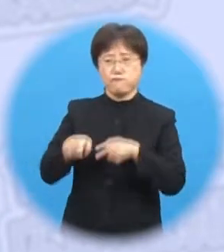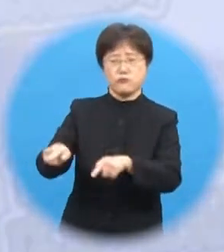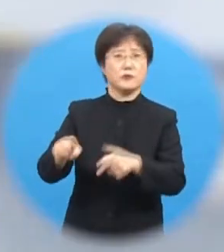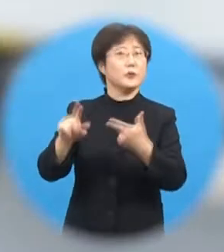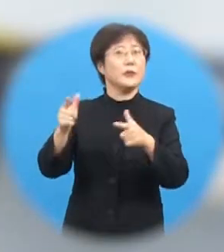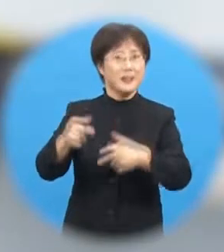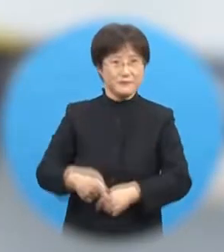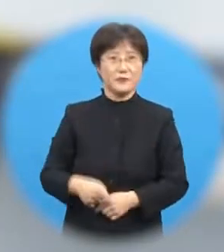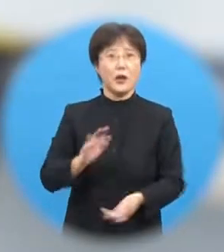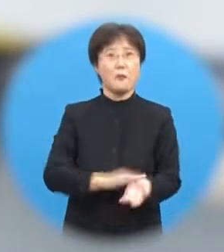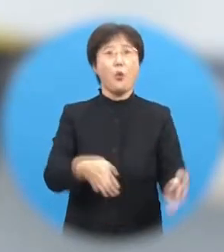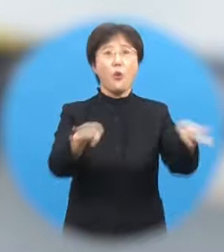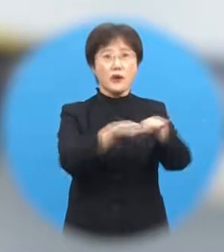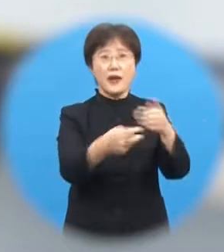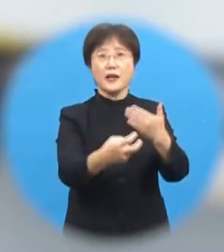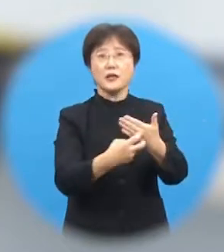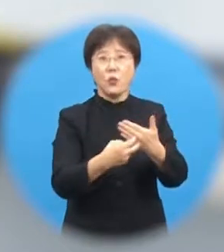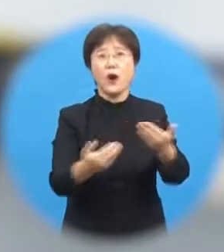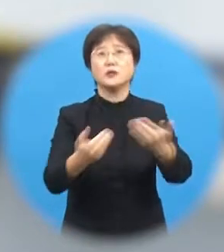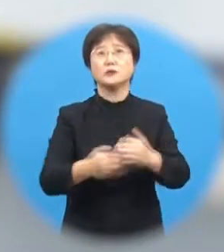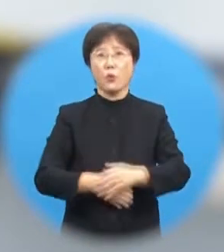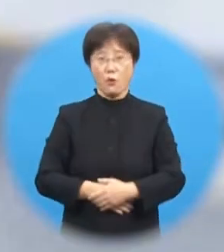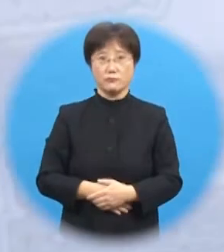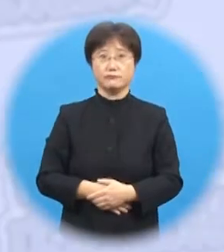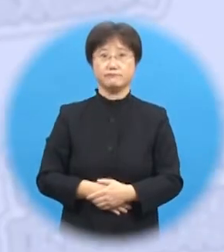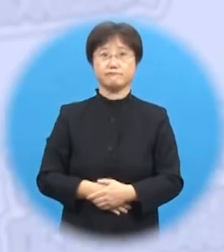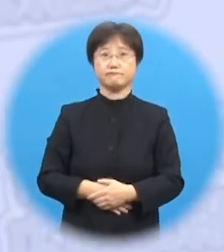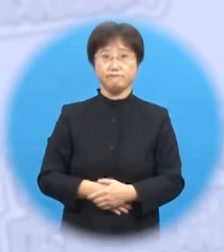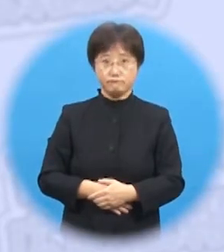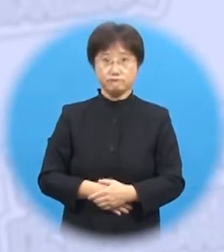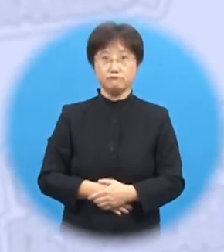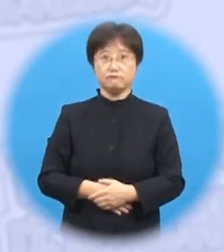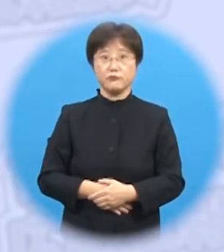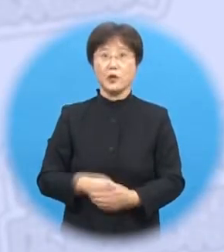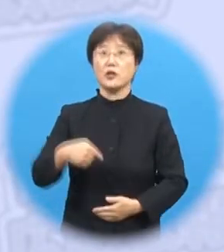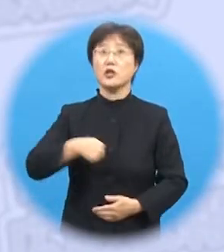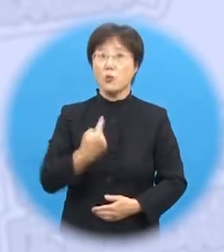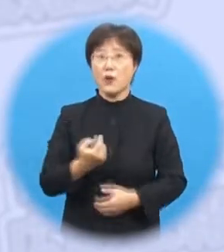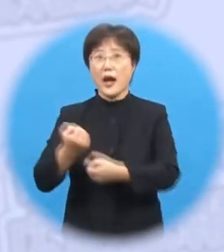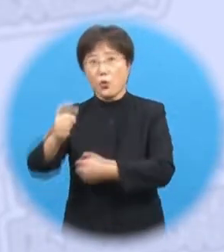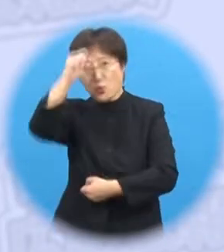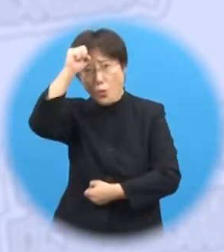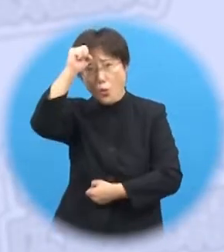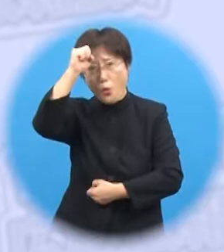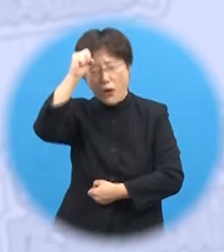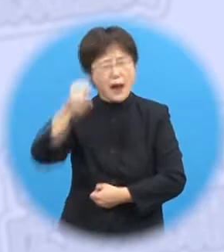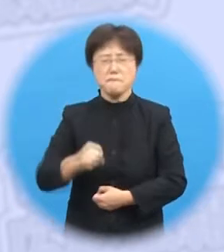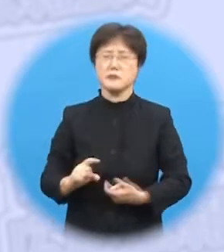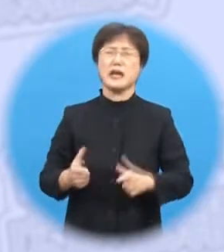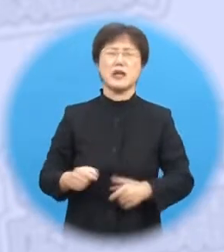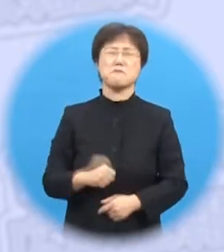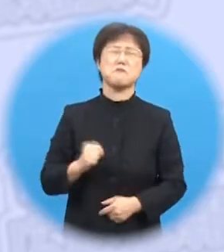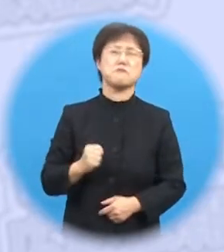なく、病院での治療が必要なんです。ただ自分が依存症であることを認められない人